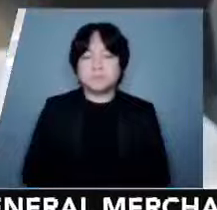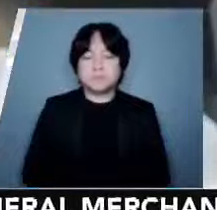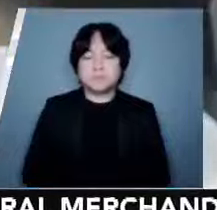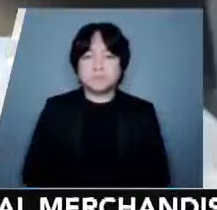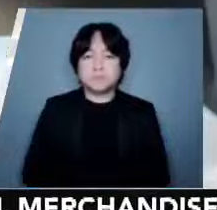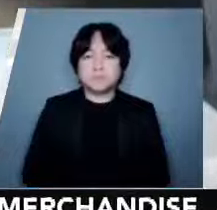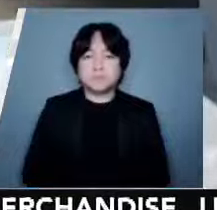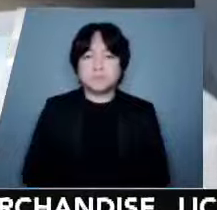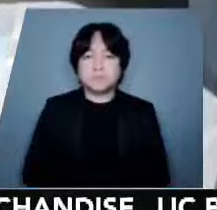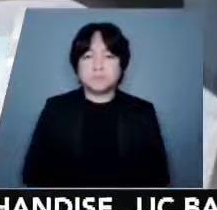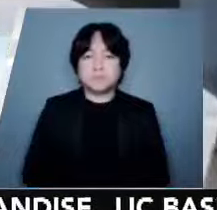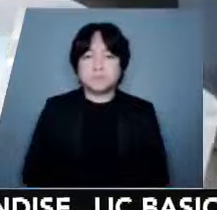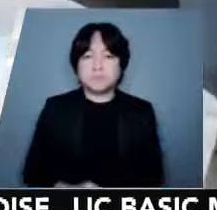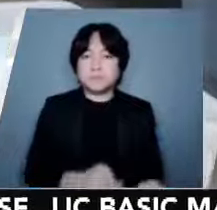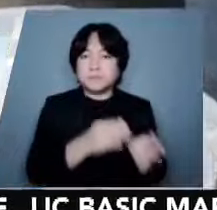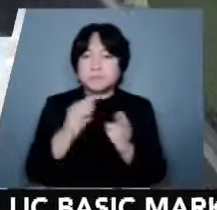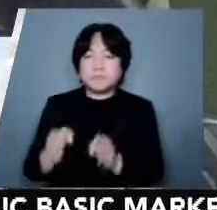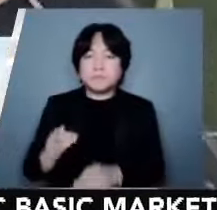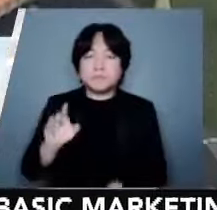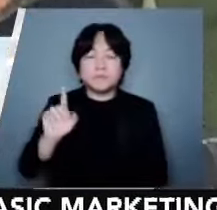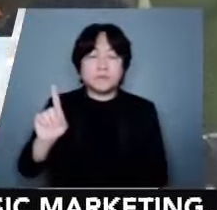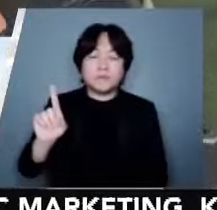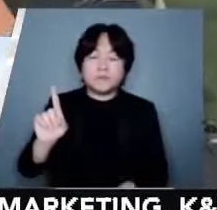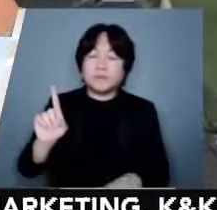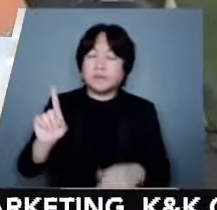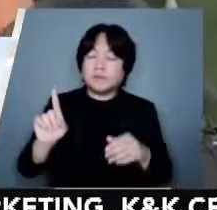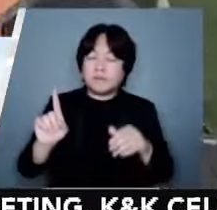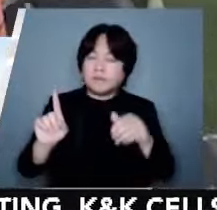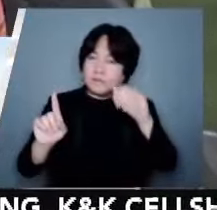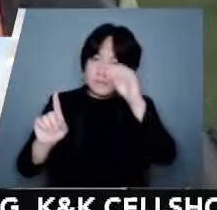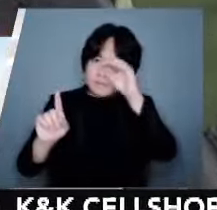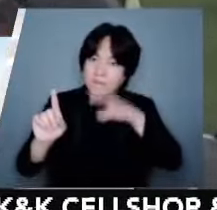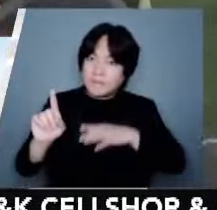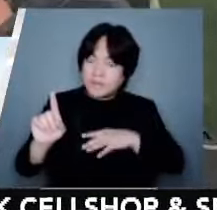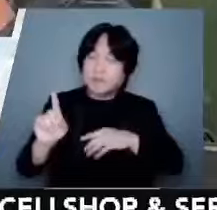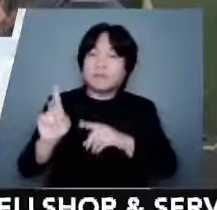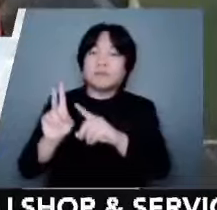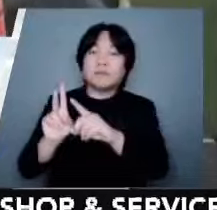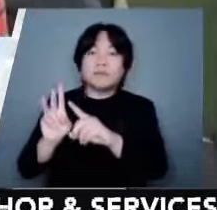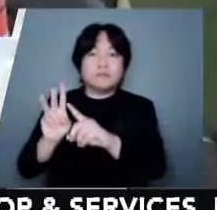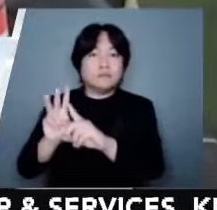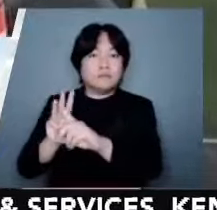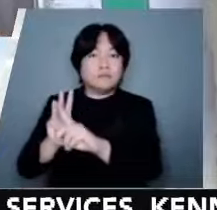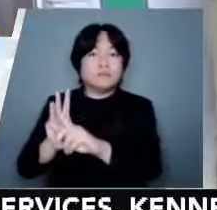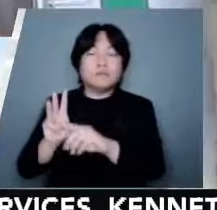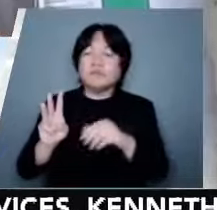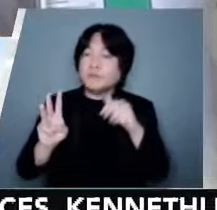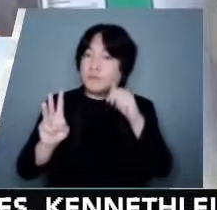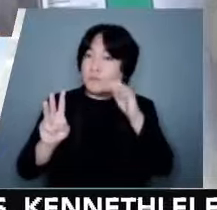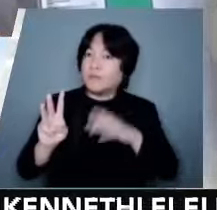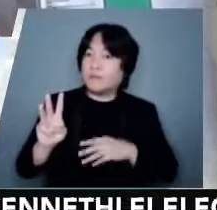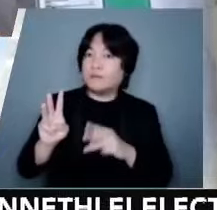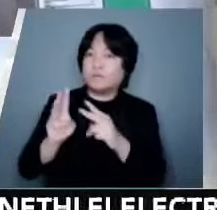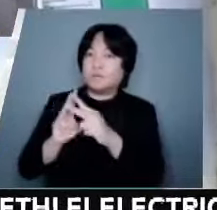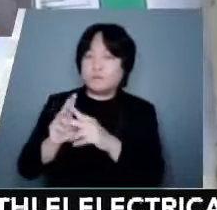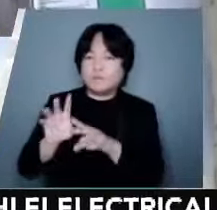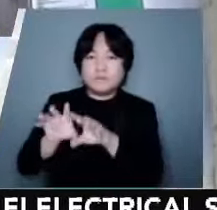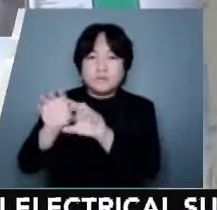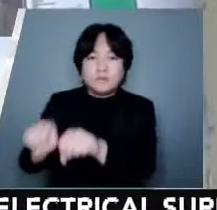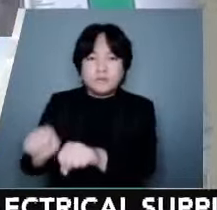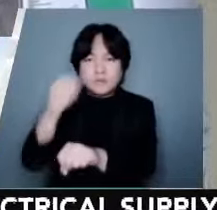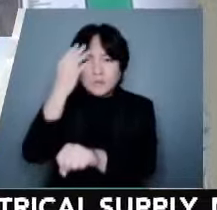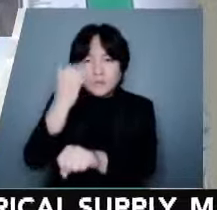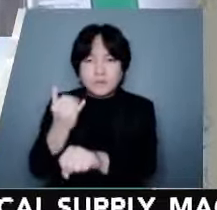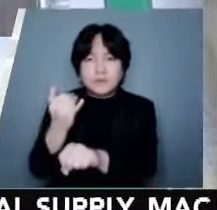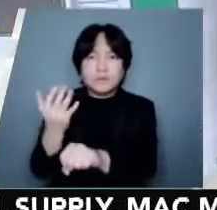Arestado ang isang lalaki at dalawang babae sa by-bust operation sa Barangay Paliparan 2 sa Dasmariñas, Cavite. Nasa bat sa kanila ang